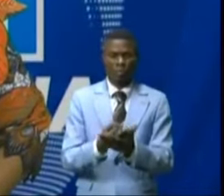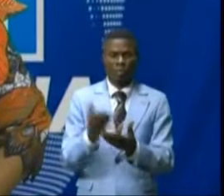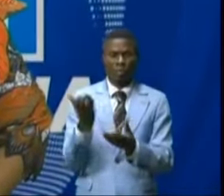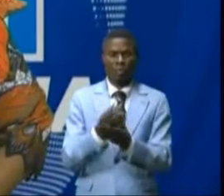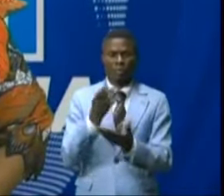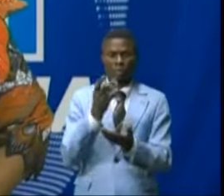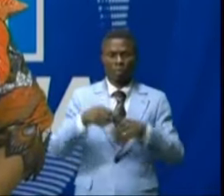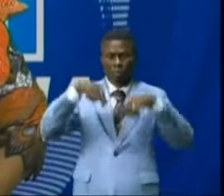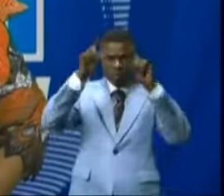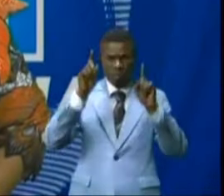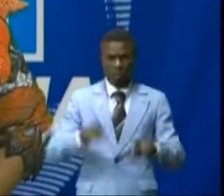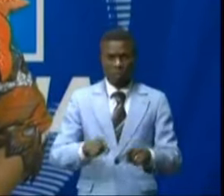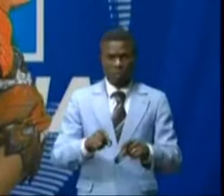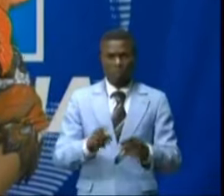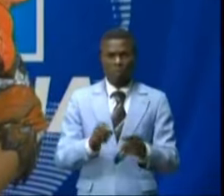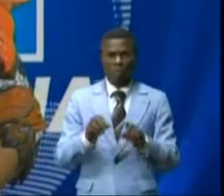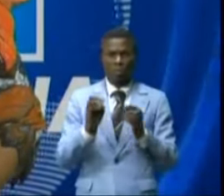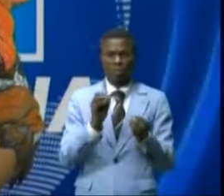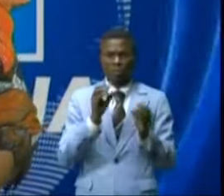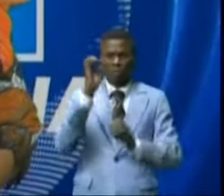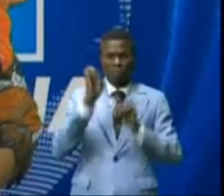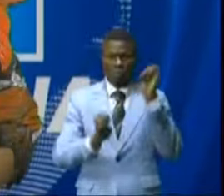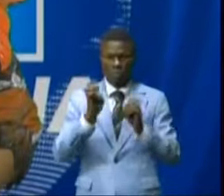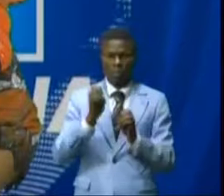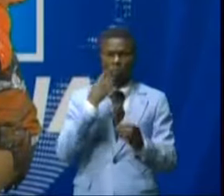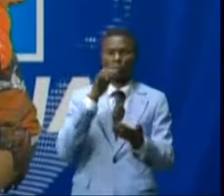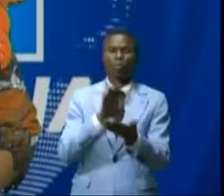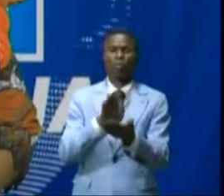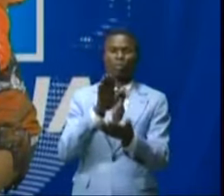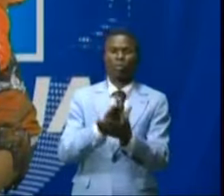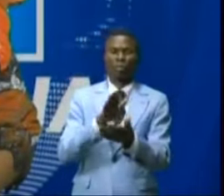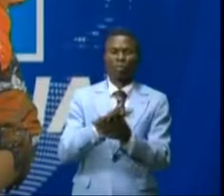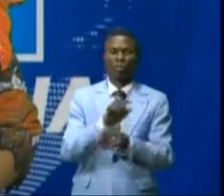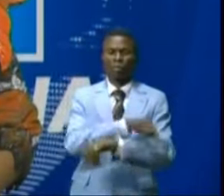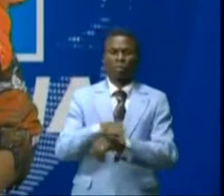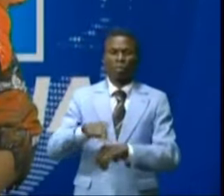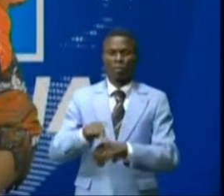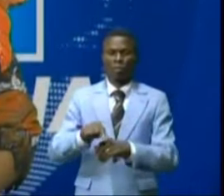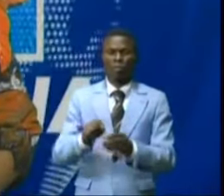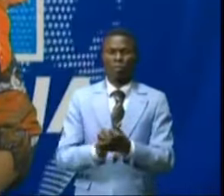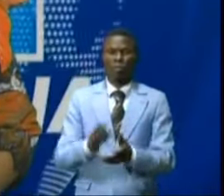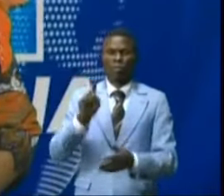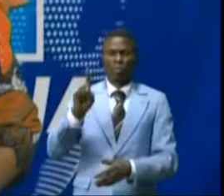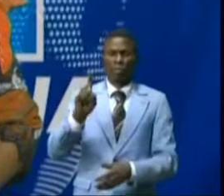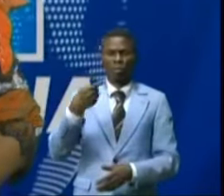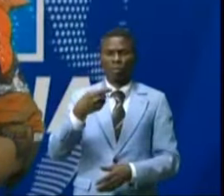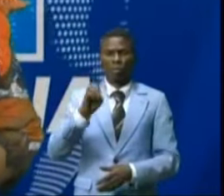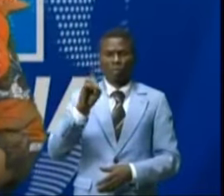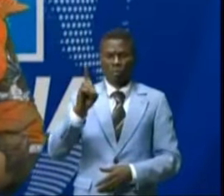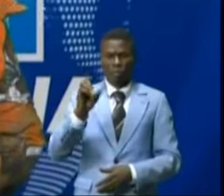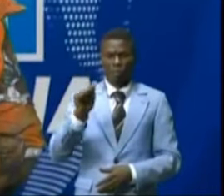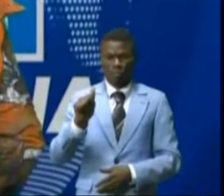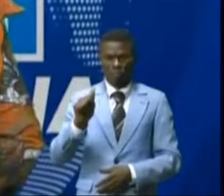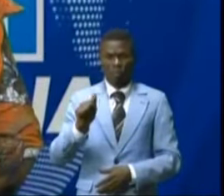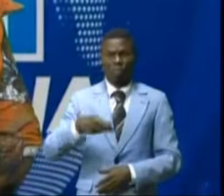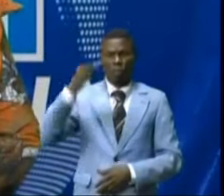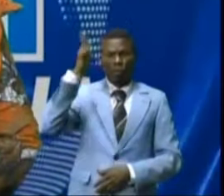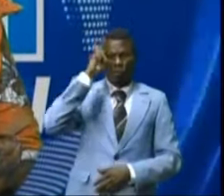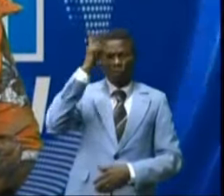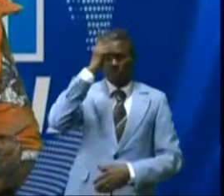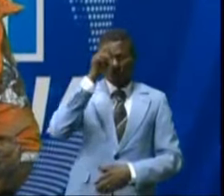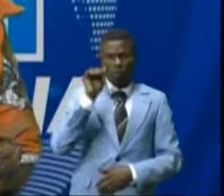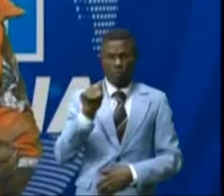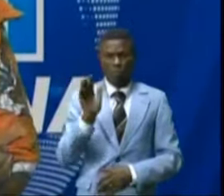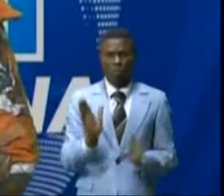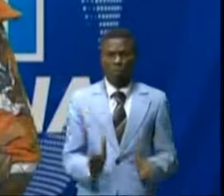budgétaires ont crevé le plafond. C'est ce qui a valu les félicitations à la direction générale des douanes et accises, le DGDA au Katanga. Le